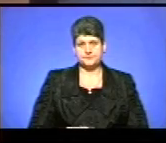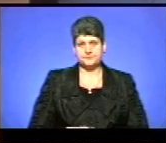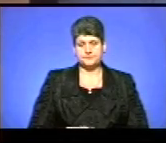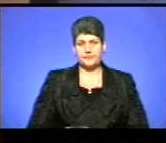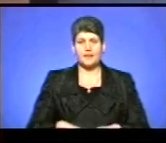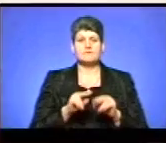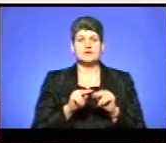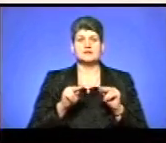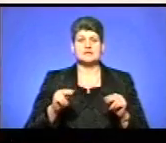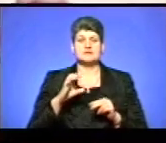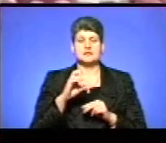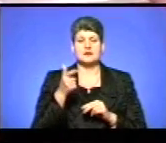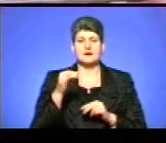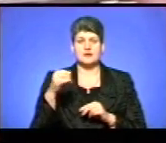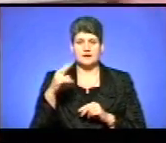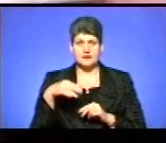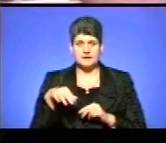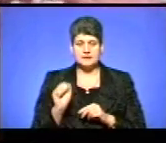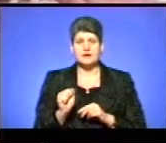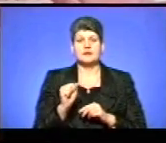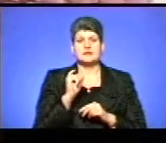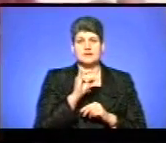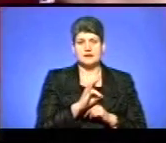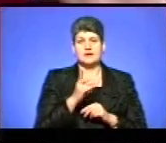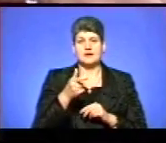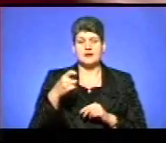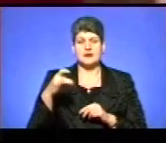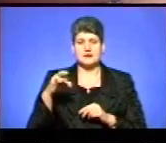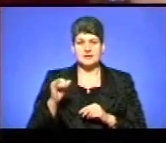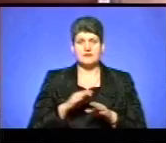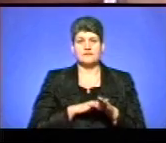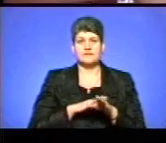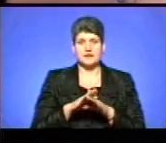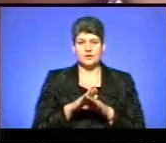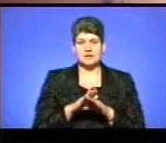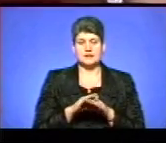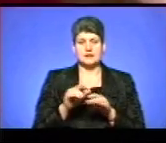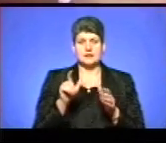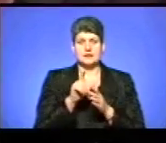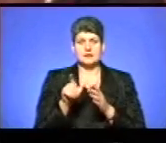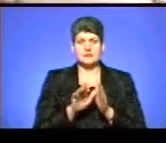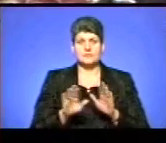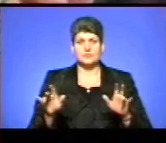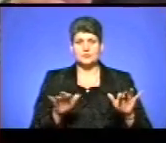Викладач Світлана Гайда і концертмейстер Наталія Харатіна виконали інструментальний твір «Сповідь».